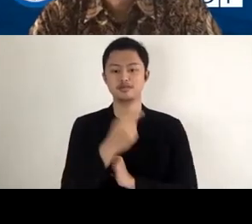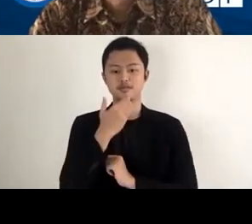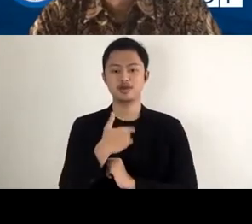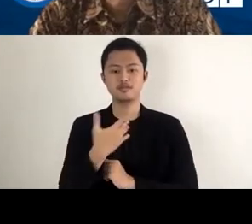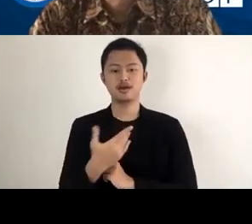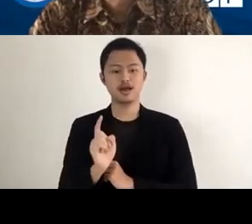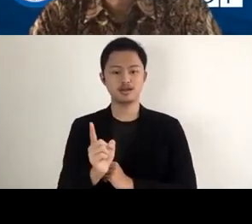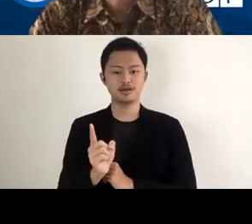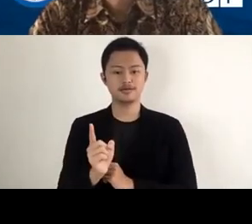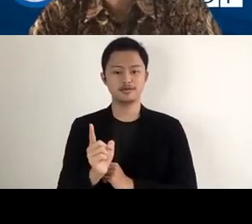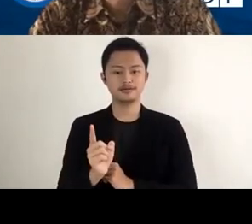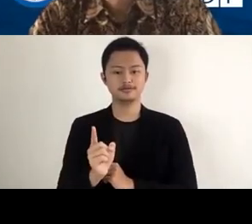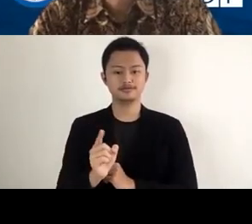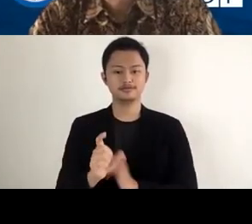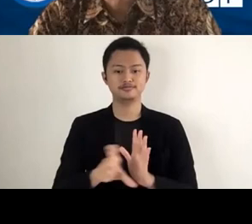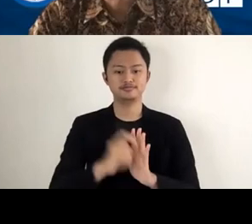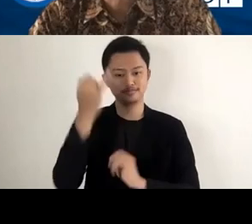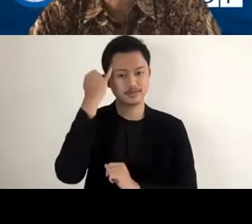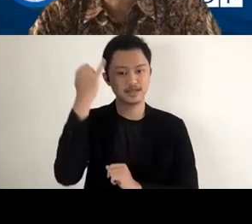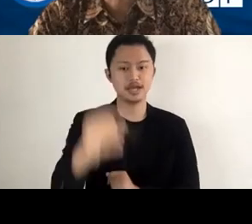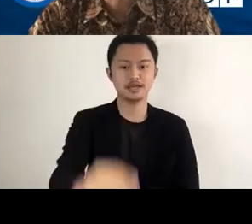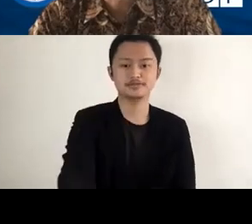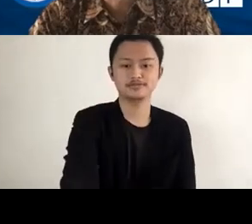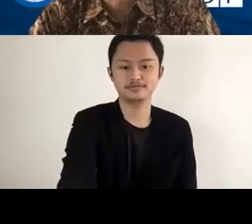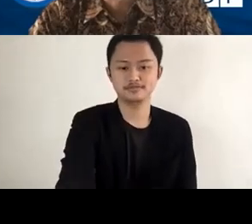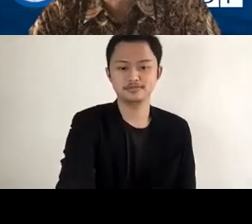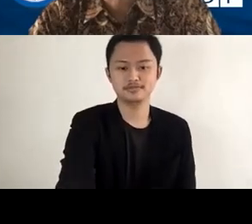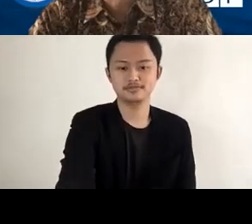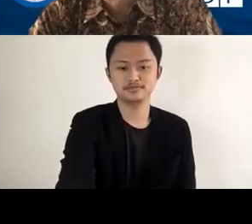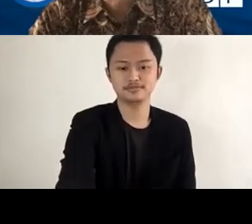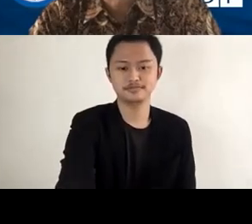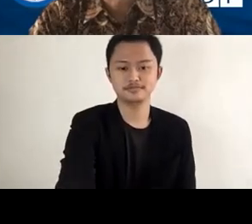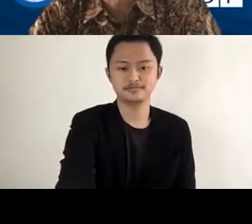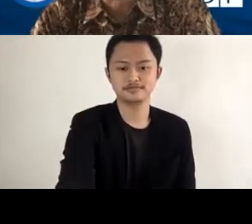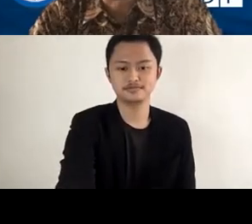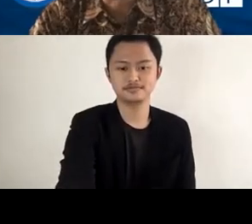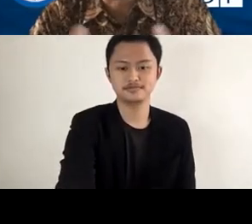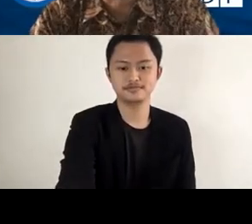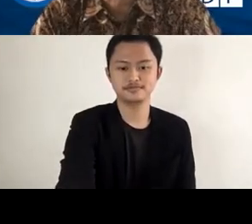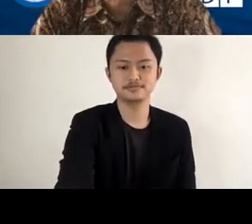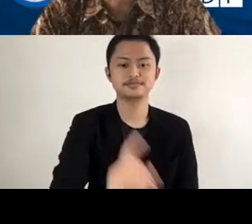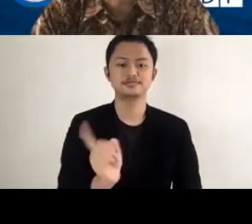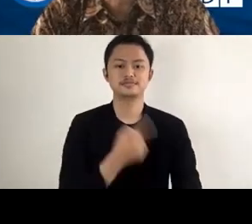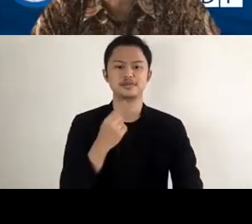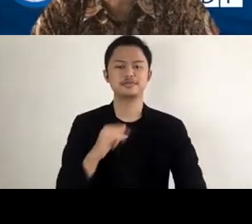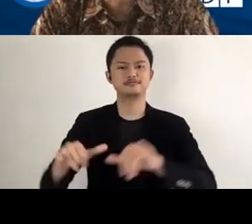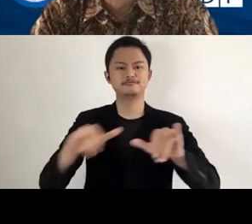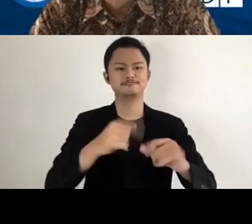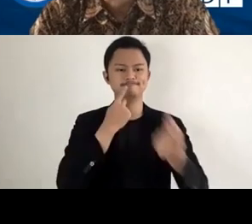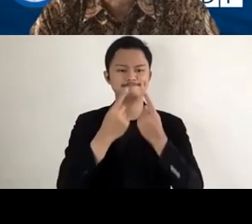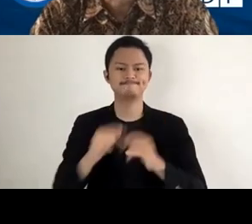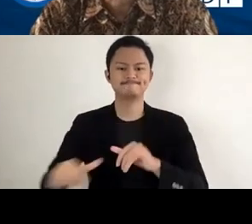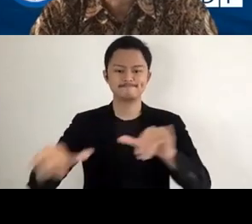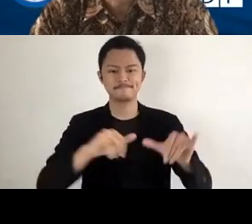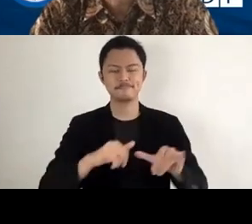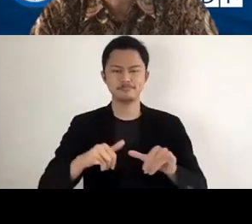adalah ada sebuah gagasan untuk melakukan sebuah kegiatan itu yang kemudian kami kita diskusikan bersama-sama